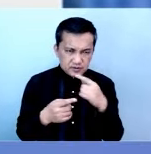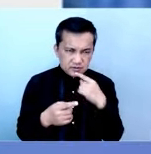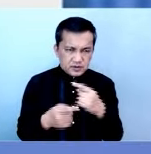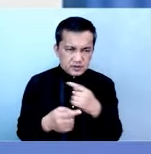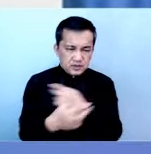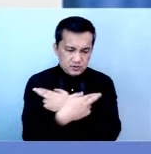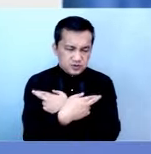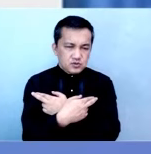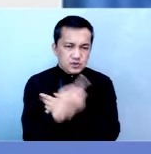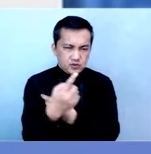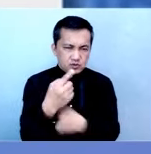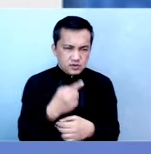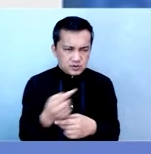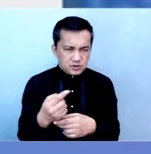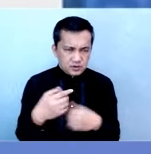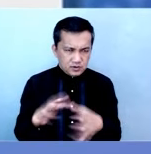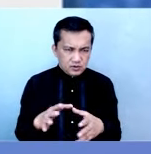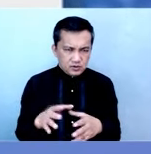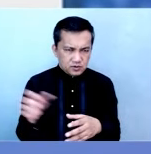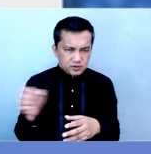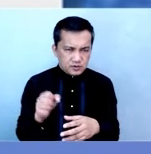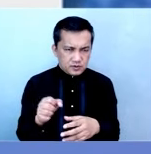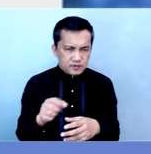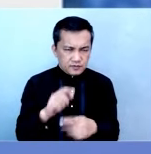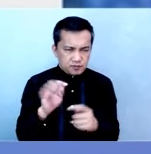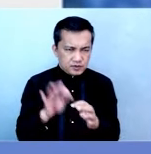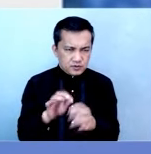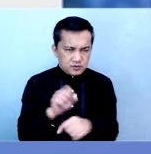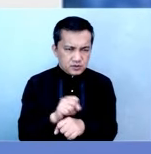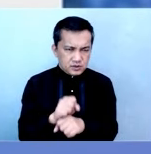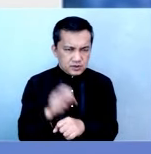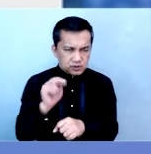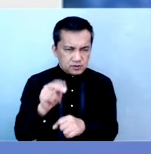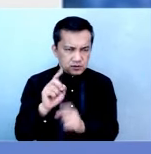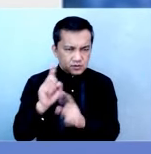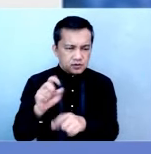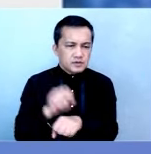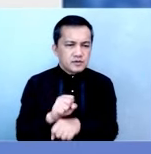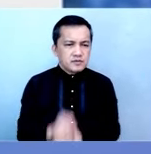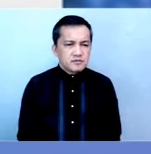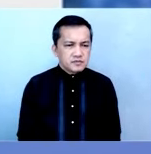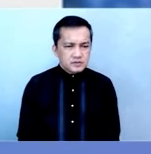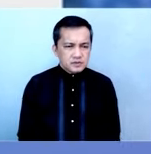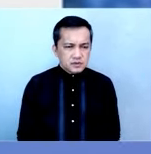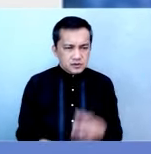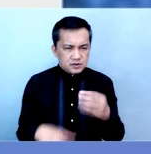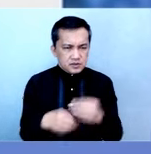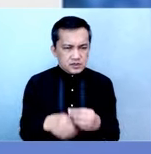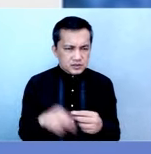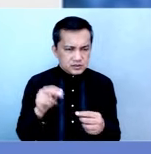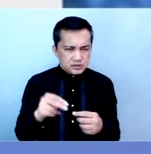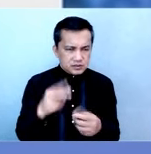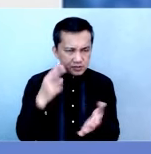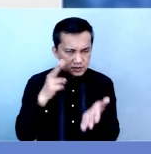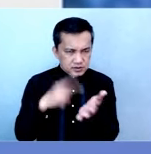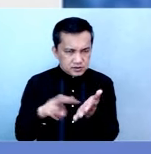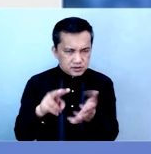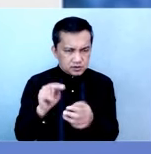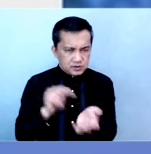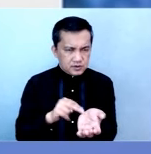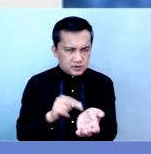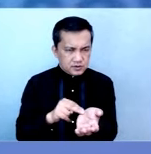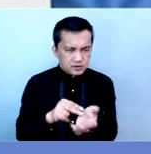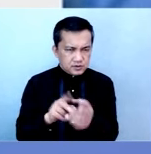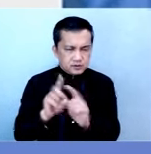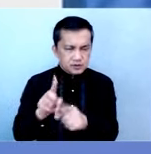1 week. After a week, ay kumuha na ako ng fit to work dahil kailangan para makapasok sa trabaho. Dagdag rito, kailangan ng validation ng nurse para